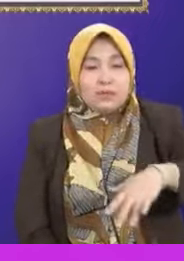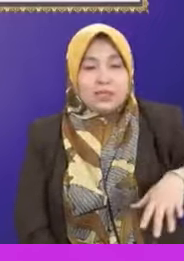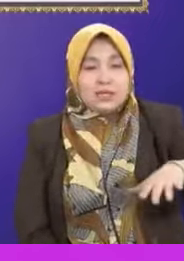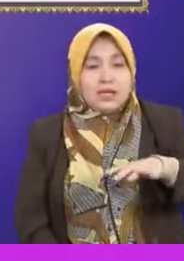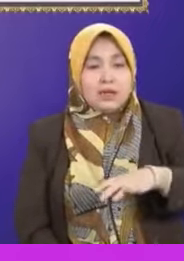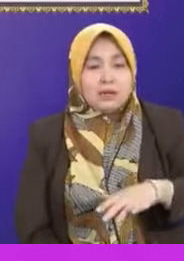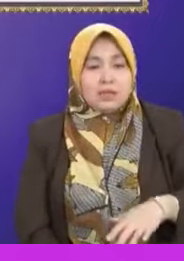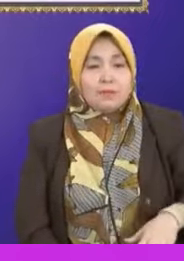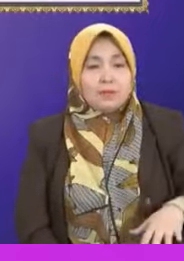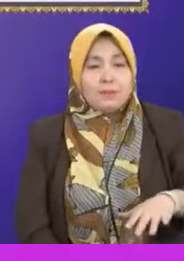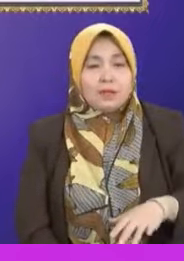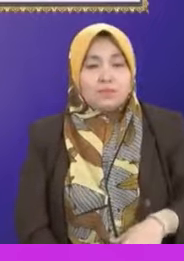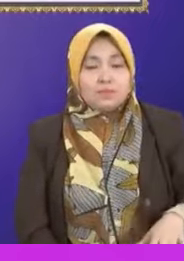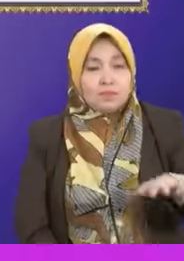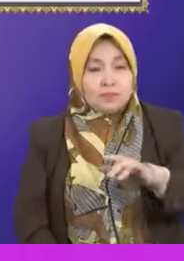الرحيم